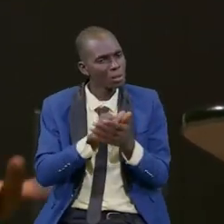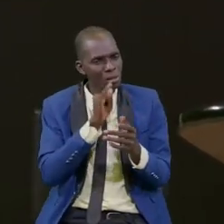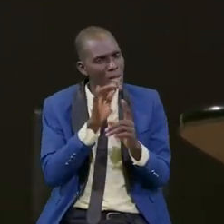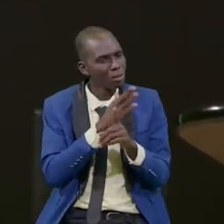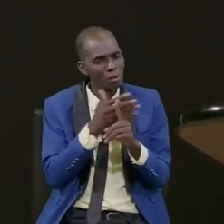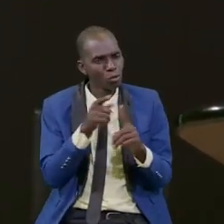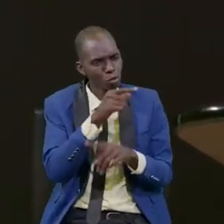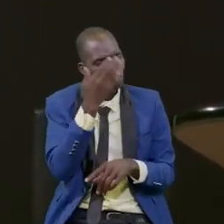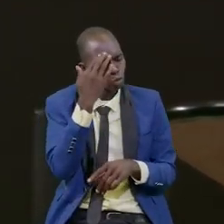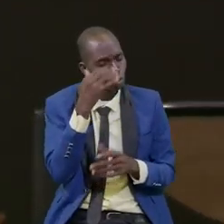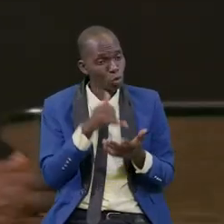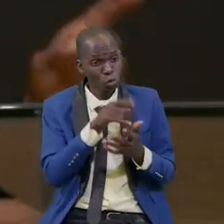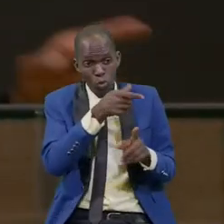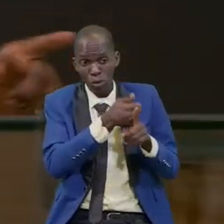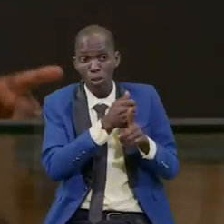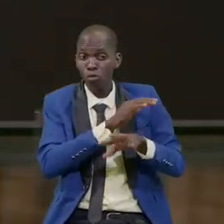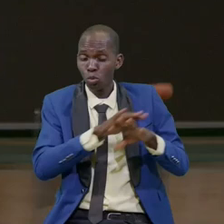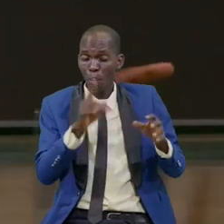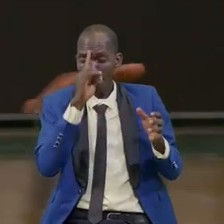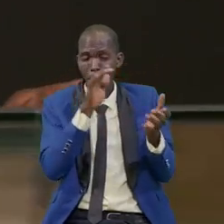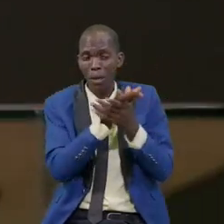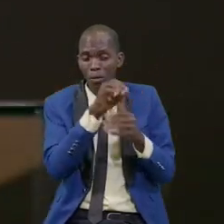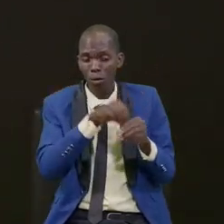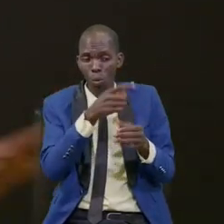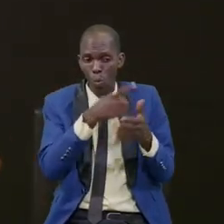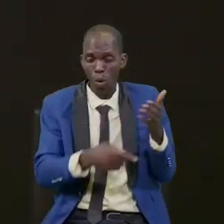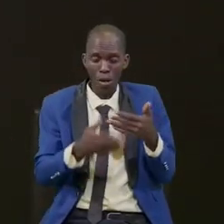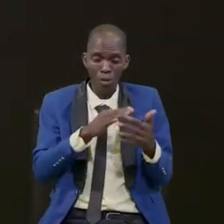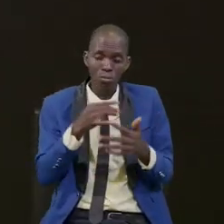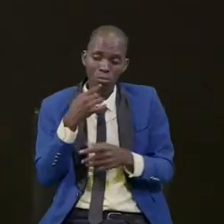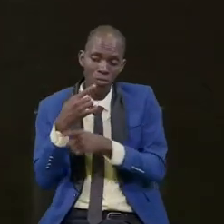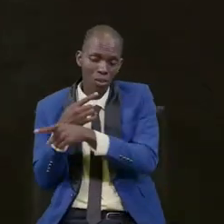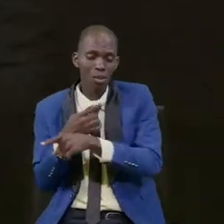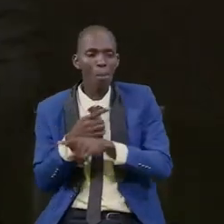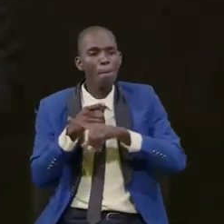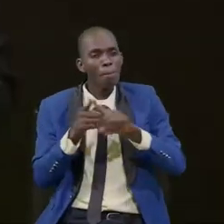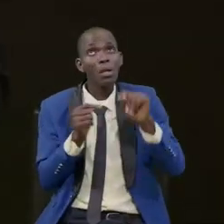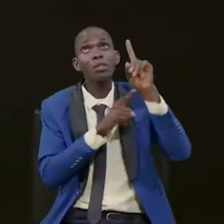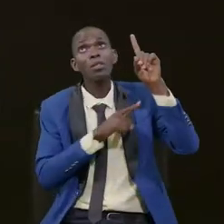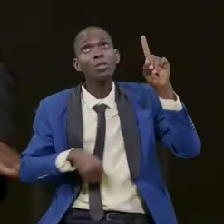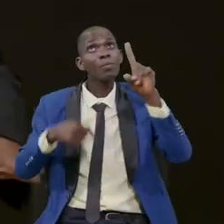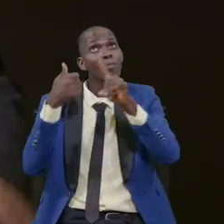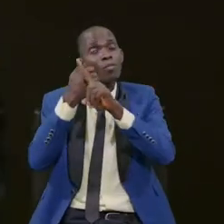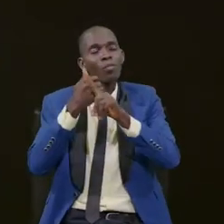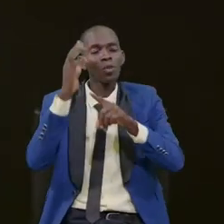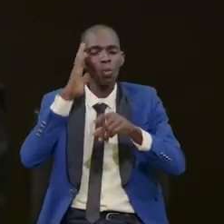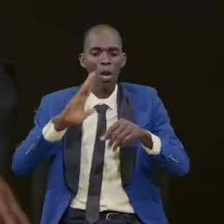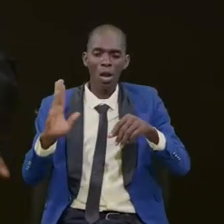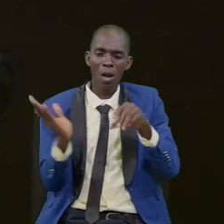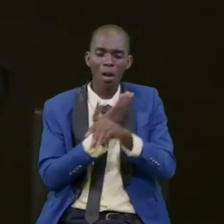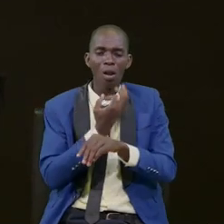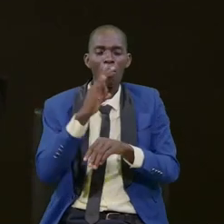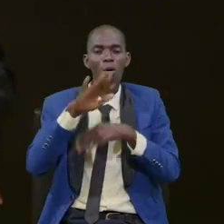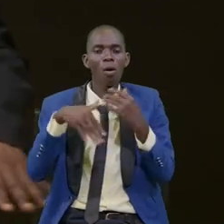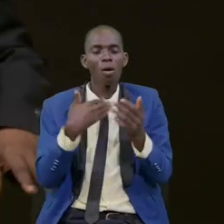j'interagis. Mais vraiment, tu sais que tu ne crois pas ça dans ton cœur. Tu la flattes. Alors, c'est dit que